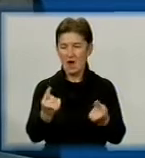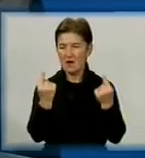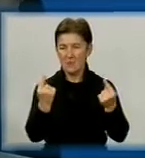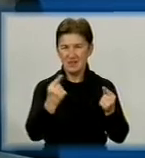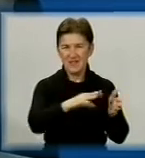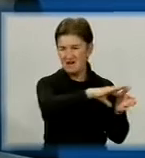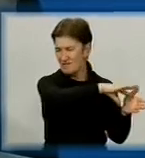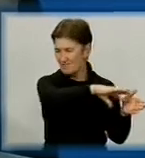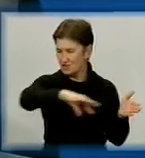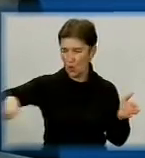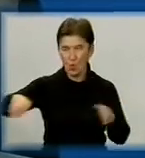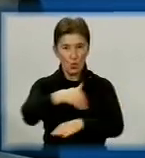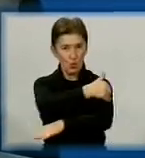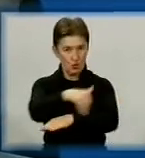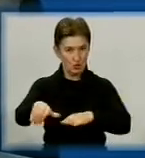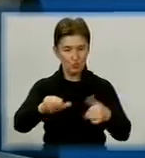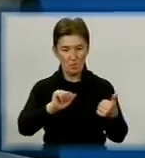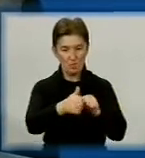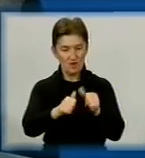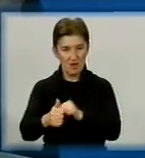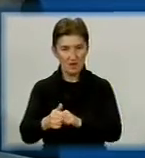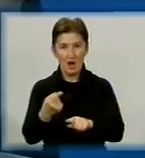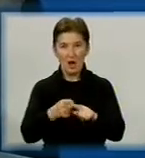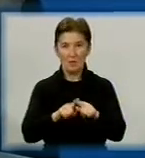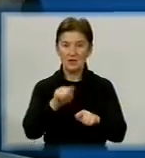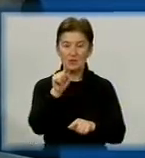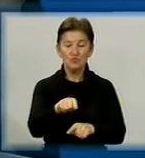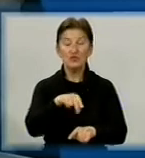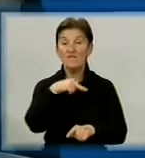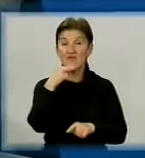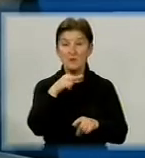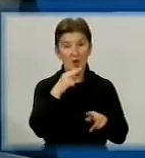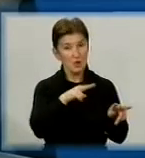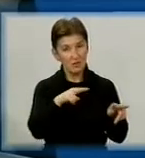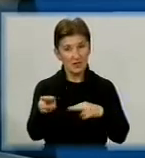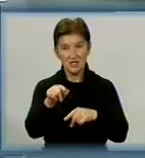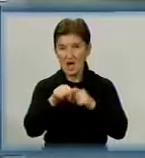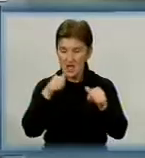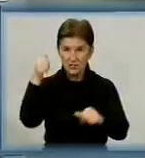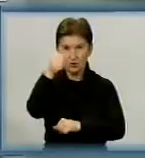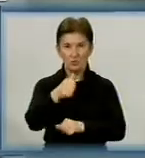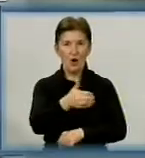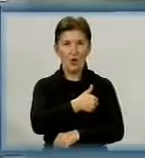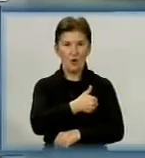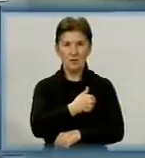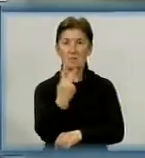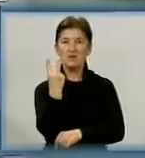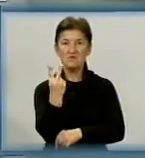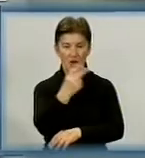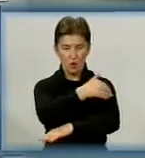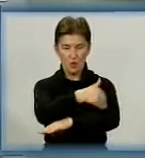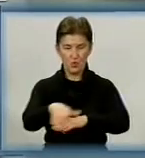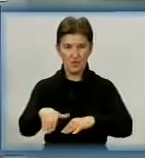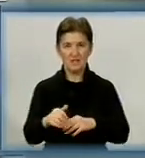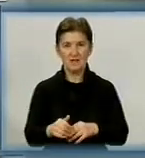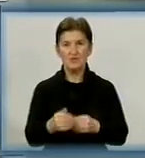по улицам. Вот. И я просил бы обратить на это внимание, с тем, чтобы на следующий год сделали хотя бы эти две улицы.